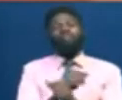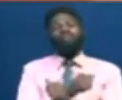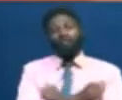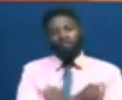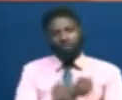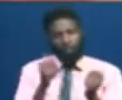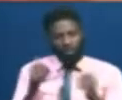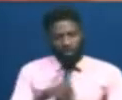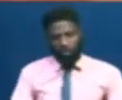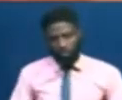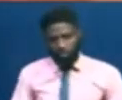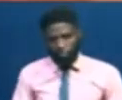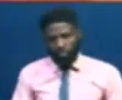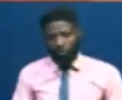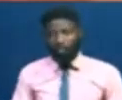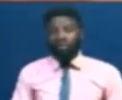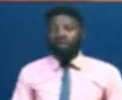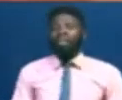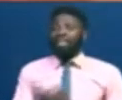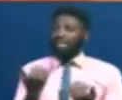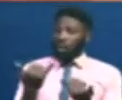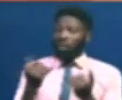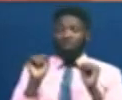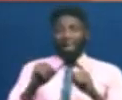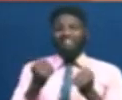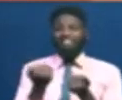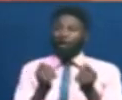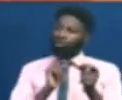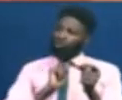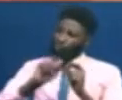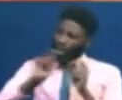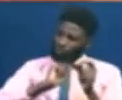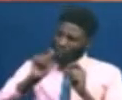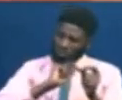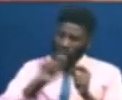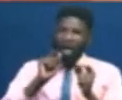ni ikate gari. Jambo la pili, gari lionekane kule liko.